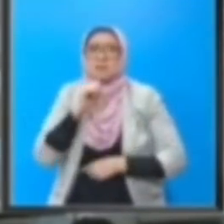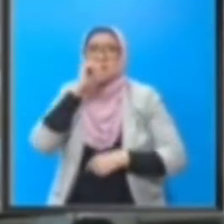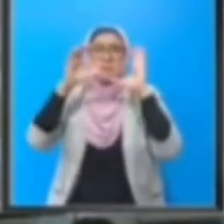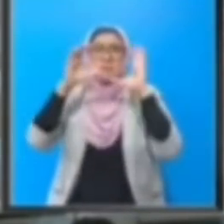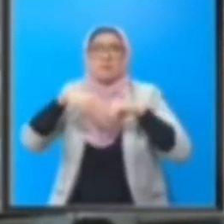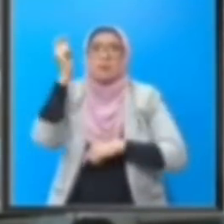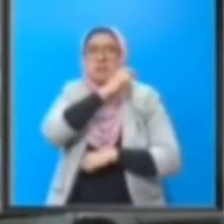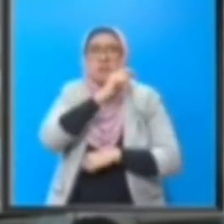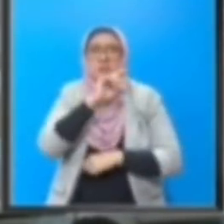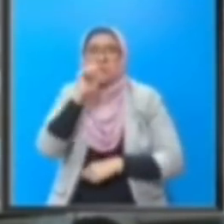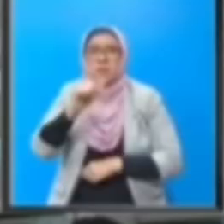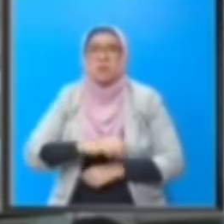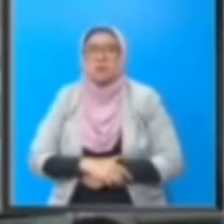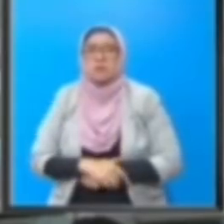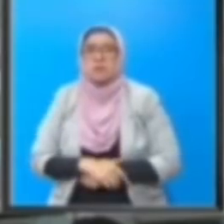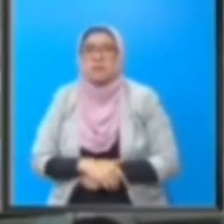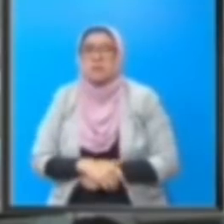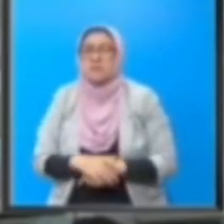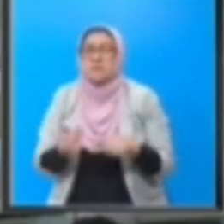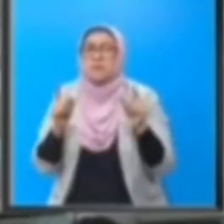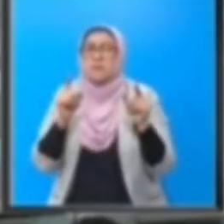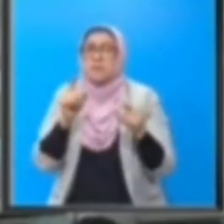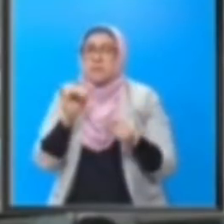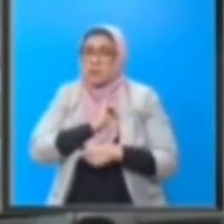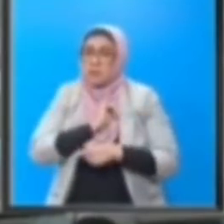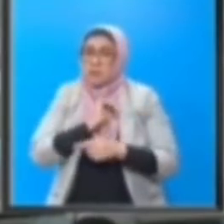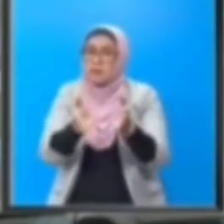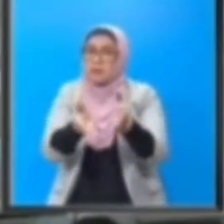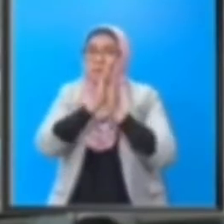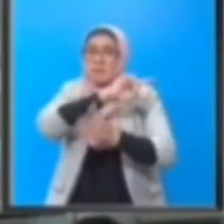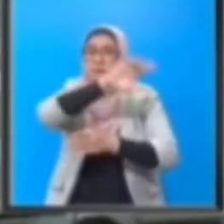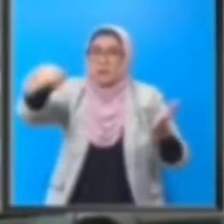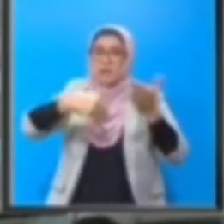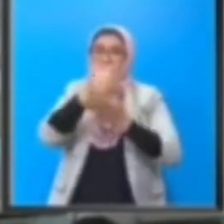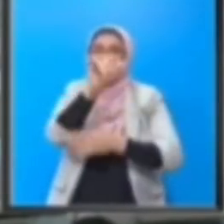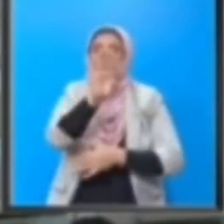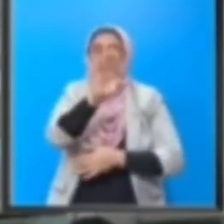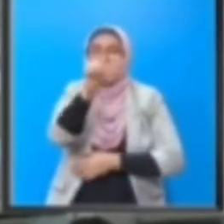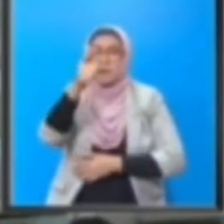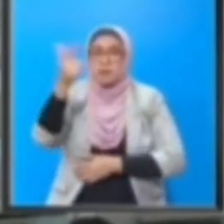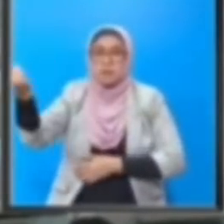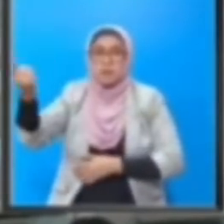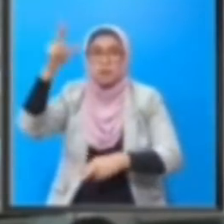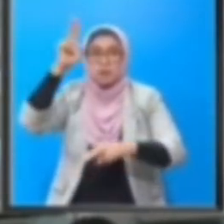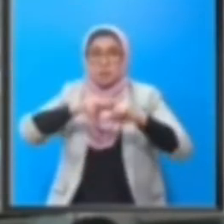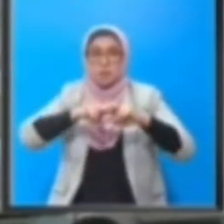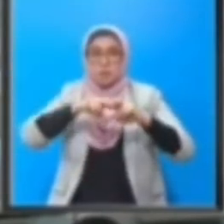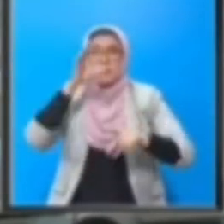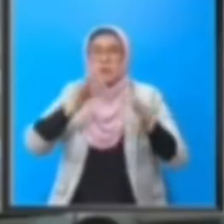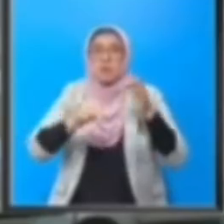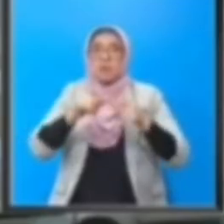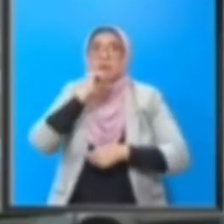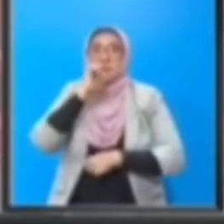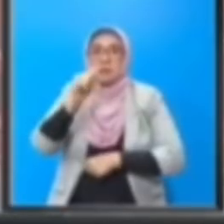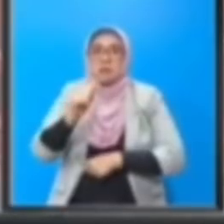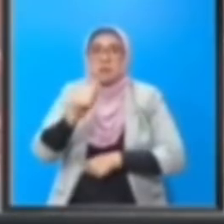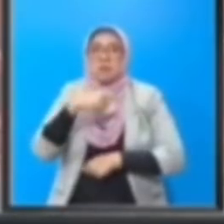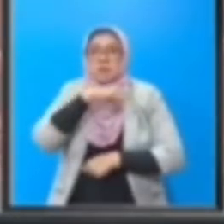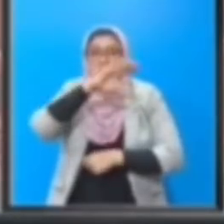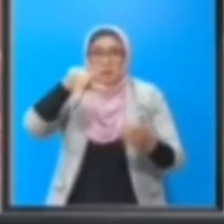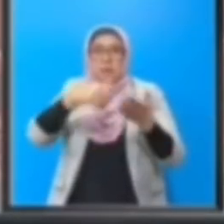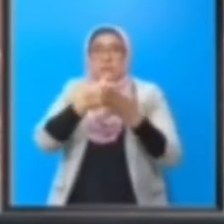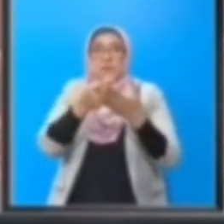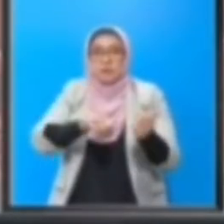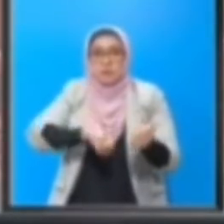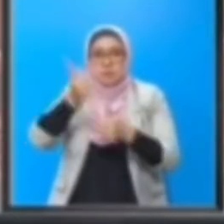yang hadiah? Baik, saya minta semua yang hormat duduk. Kalau tidak, saya akan minta Yang Berhormat keluar.